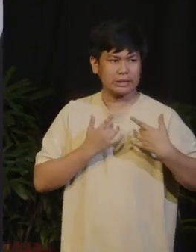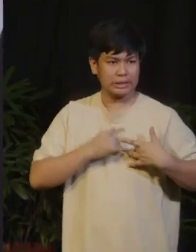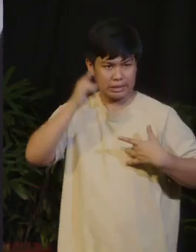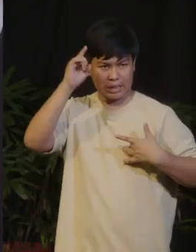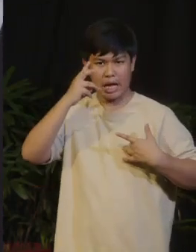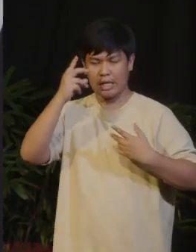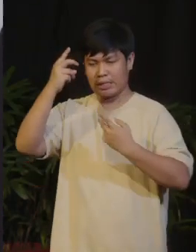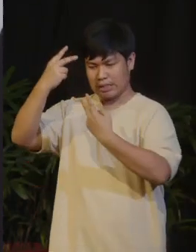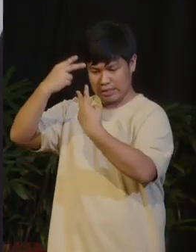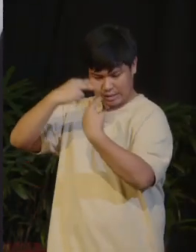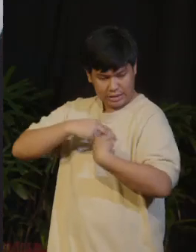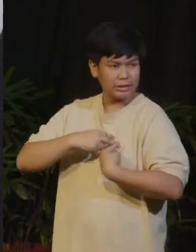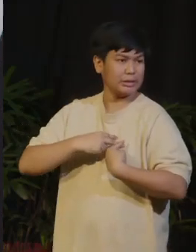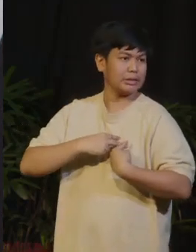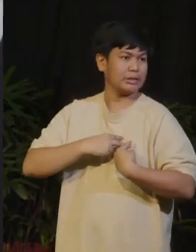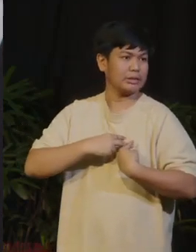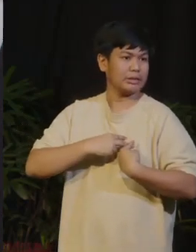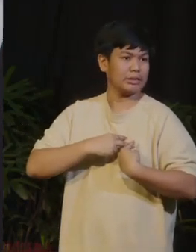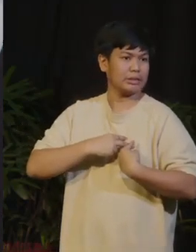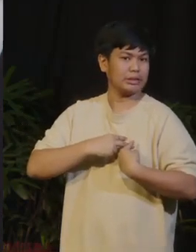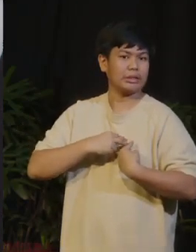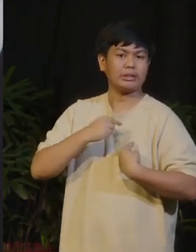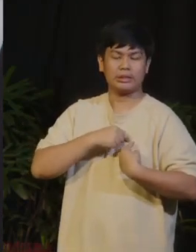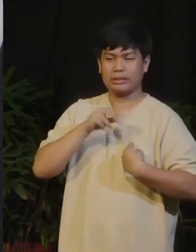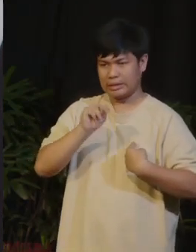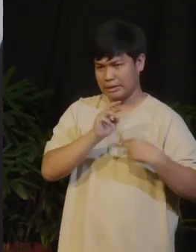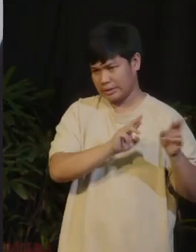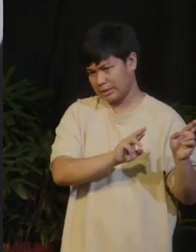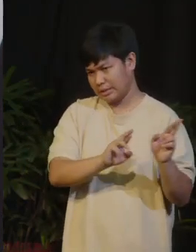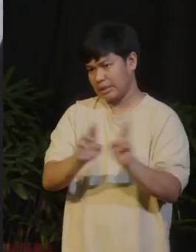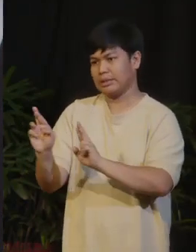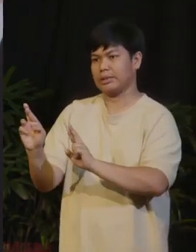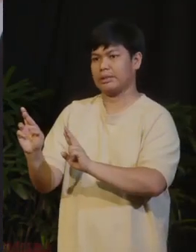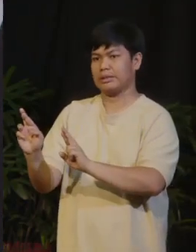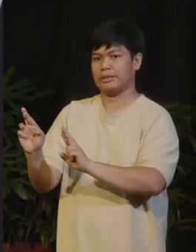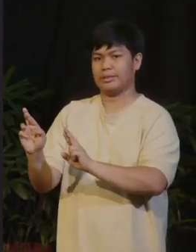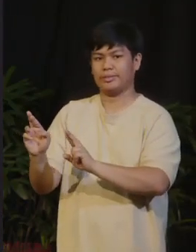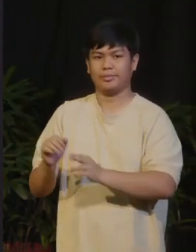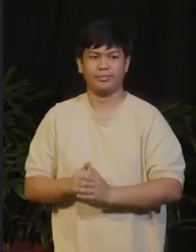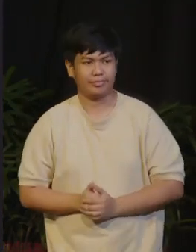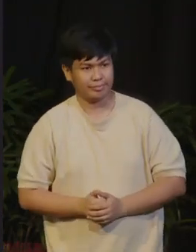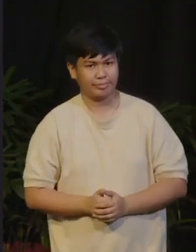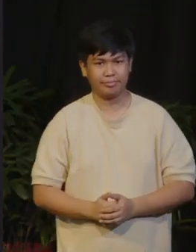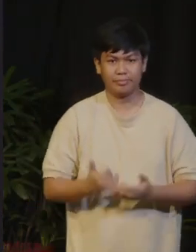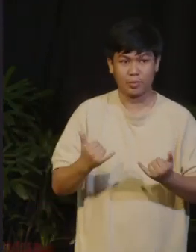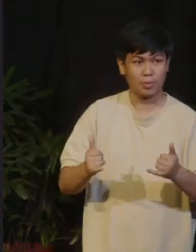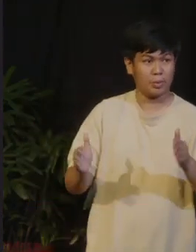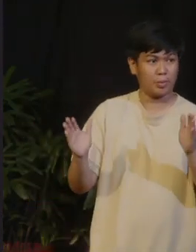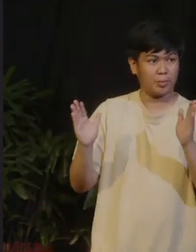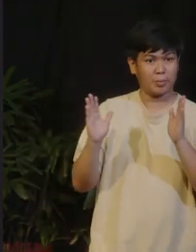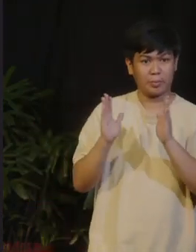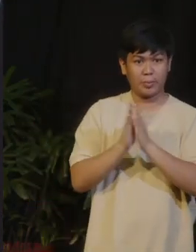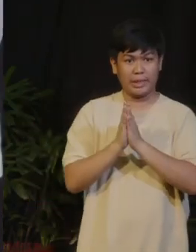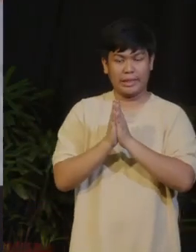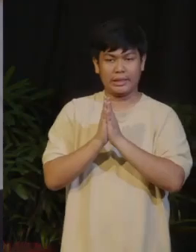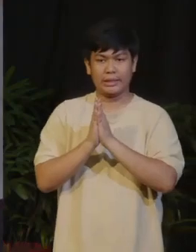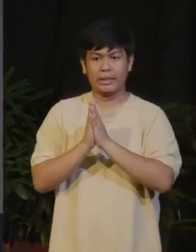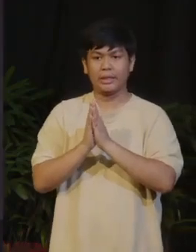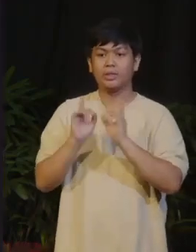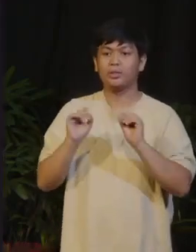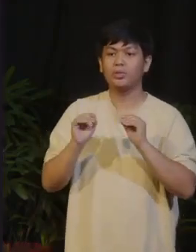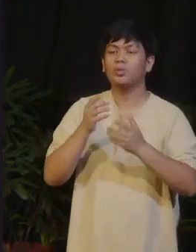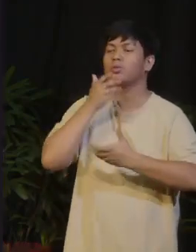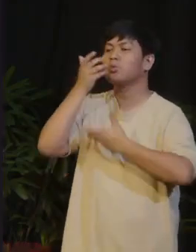sa Kanya, ihanda natin ang ating puso't diwa sa pamamagitan ng pananalangin at pangungumpisal sa